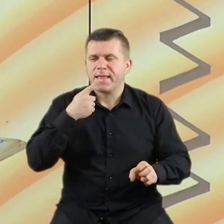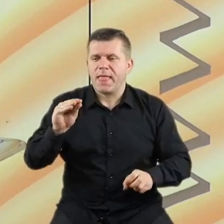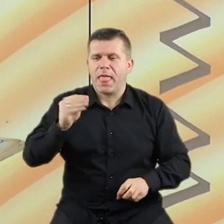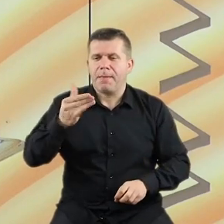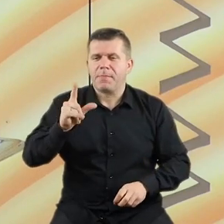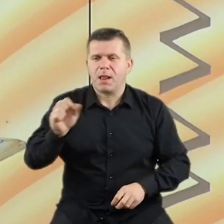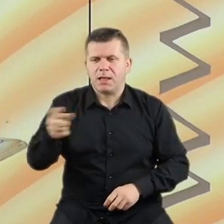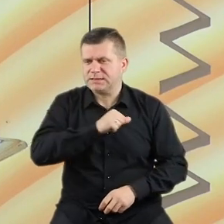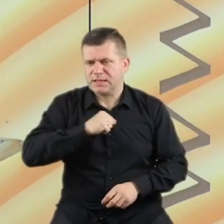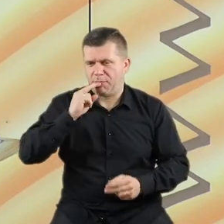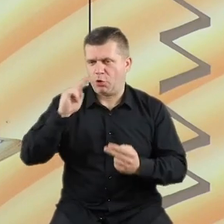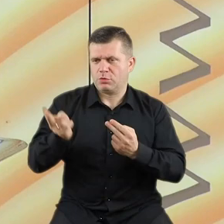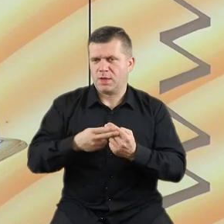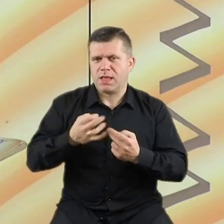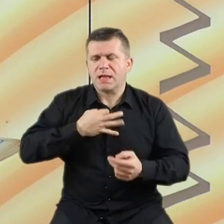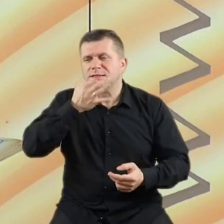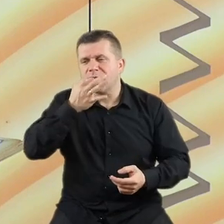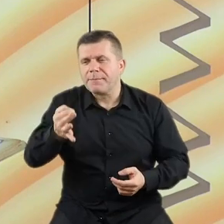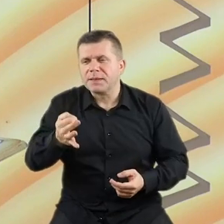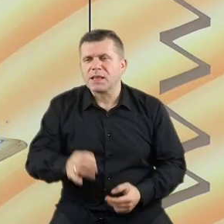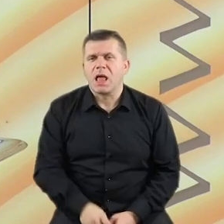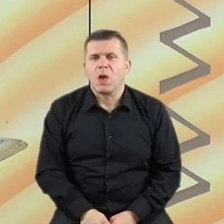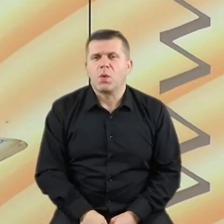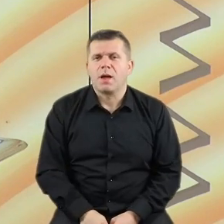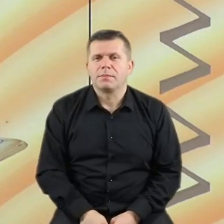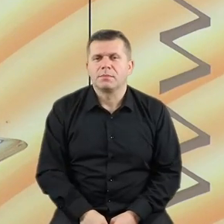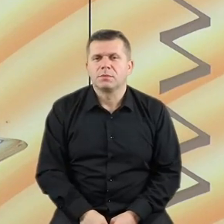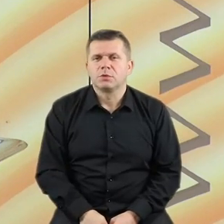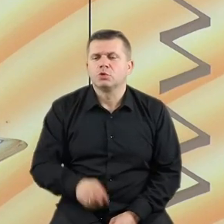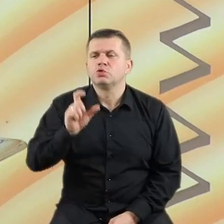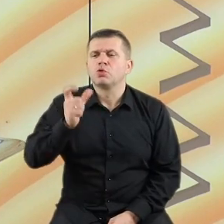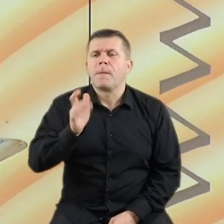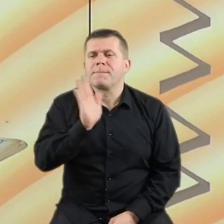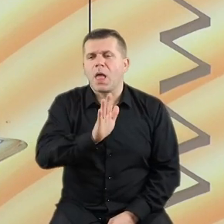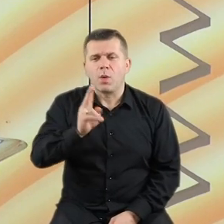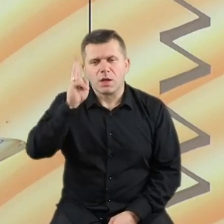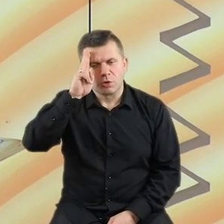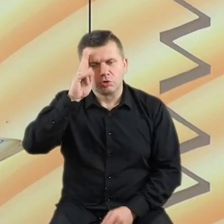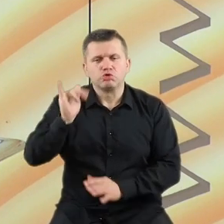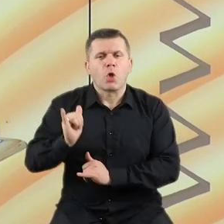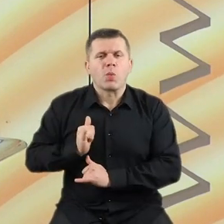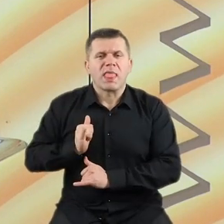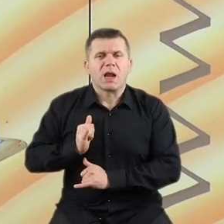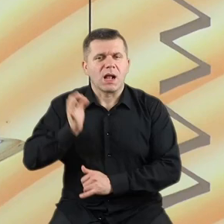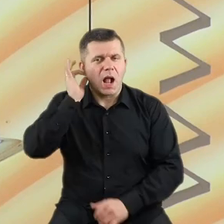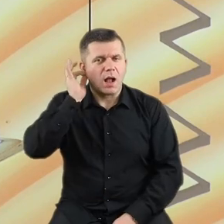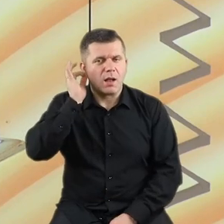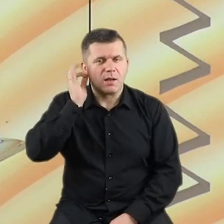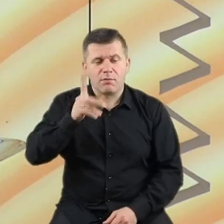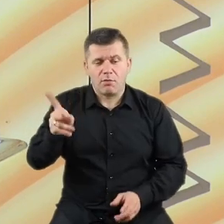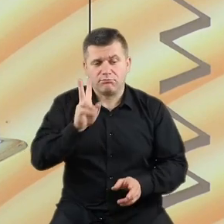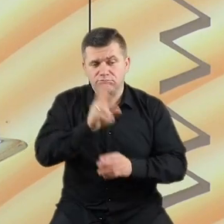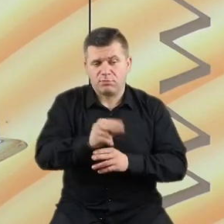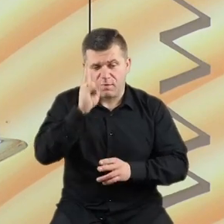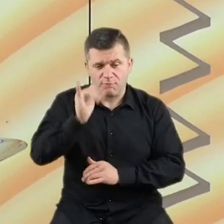pani Emilka właściwie sama odpowiedziała. Ja zapytałam panią Emilkę tylko o to, co miała żołnierka, bo ona wstąpiła do wojska,